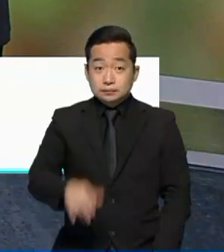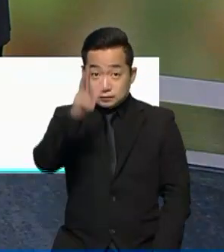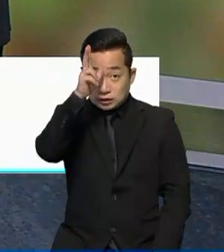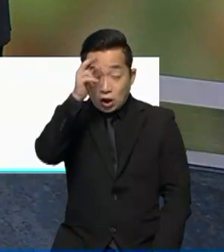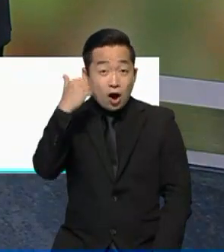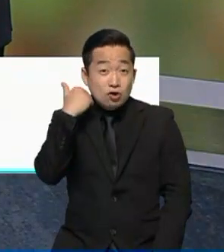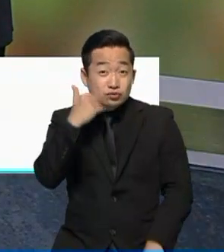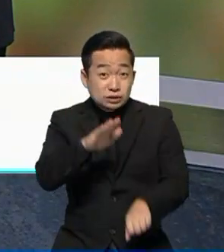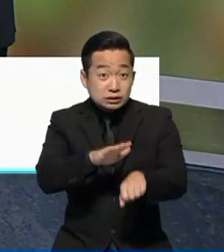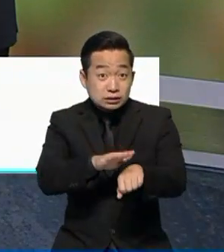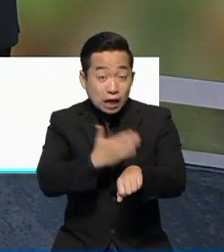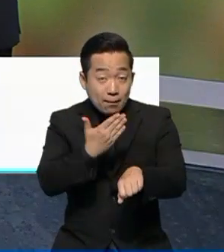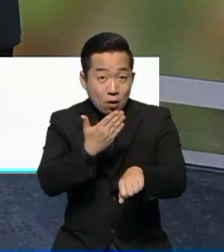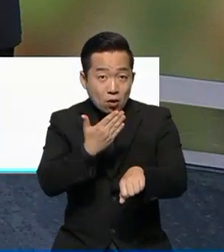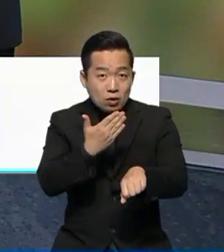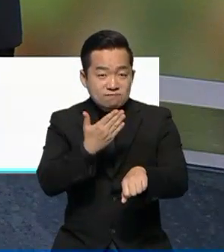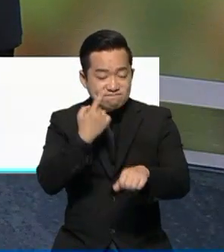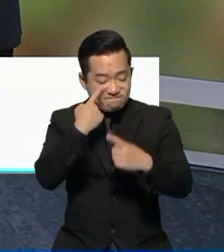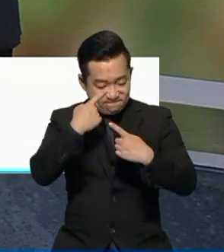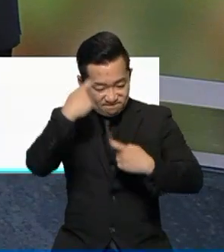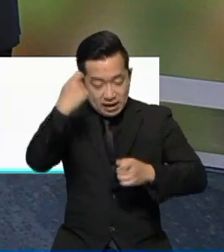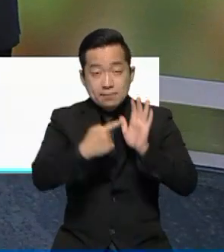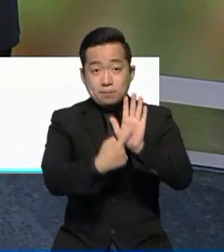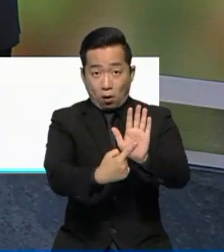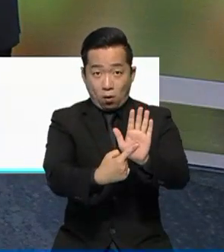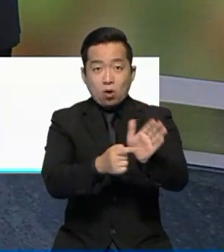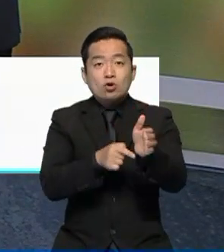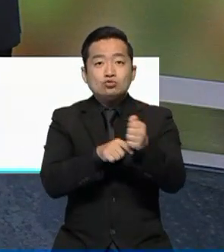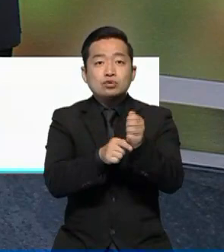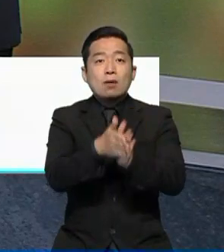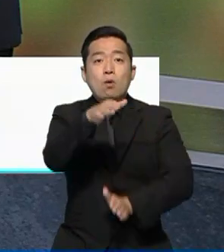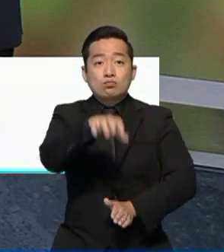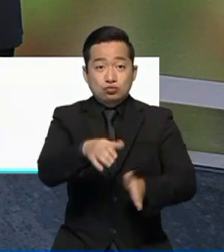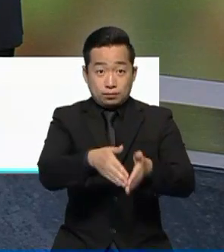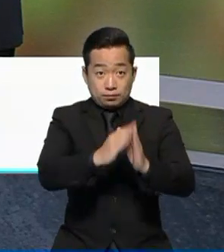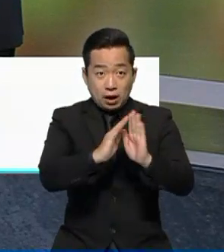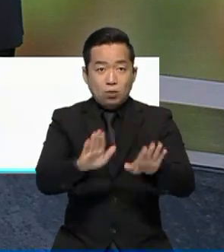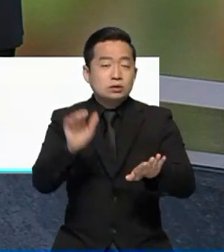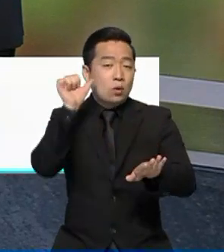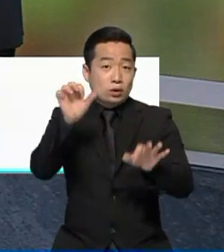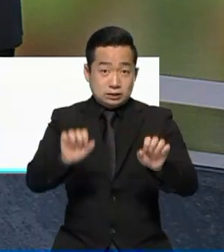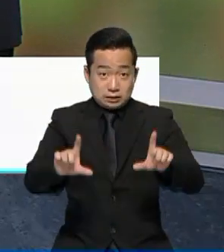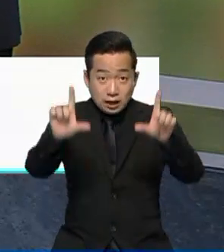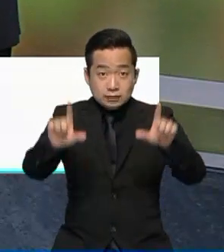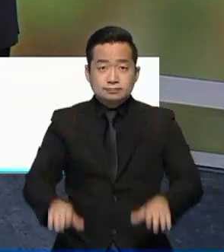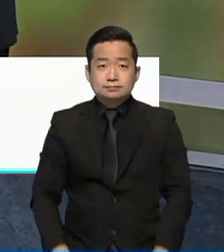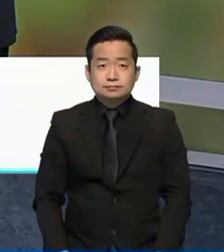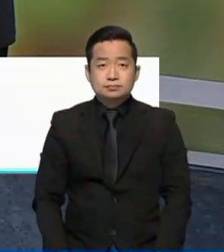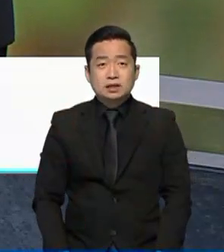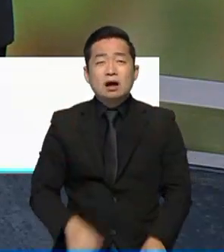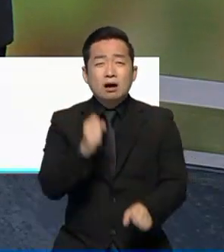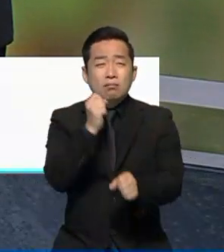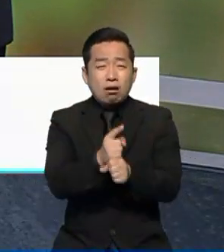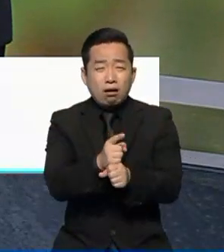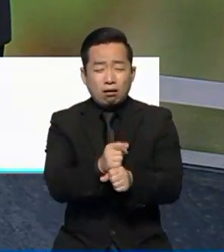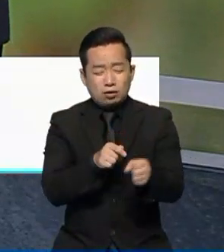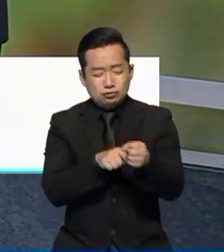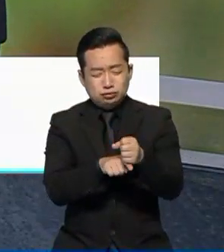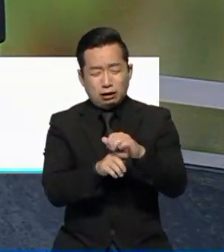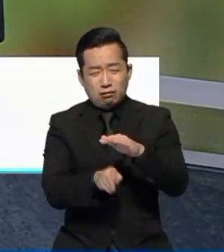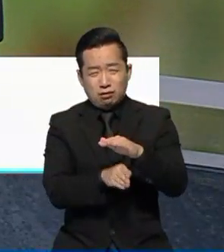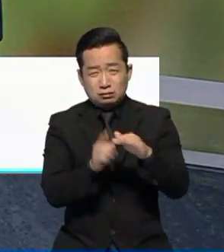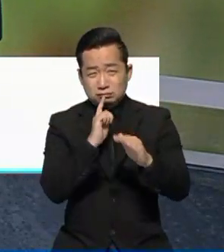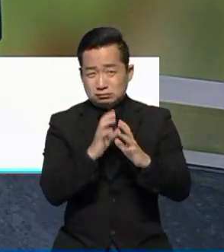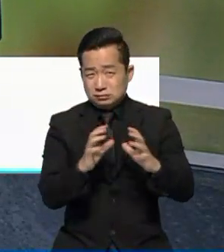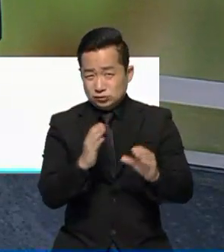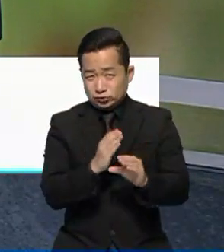경찰이 누구의 잘못인지 명백히 밝히겠다며 수사본부를 꾸린 지 오늘로 닷새째인데 벌써부터 부실수사 논란이 일고